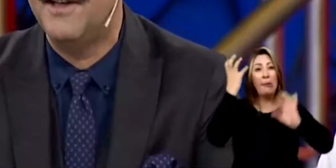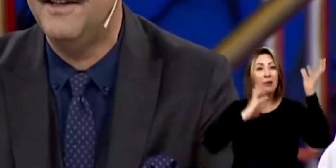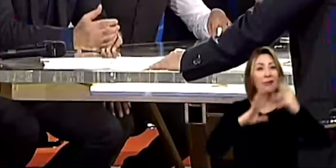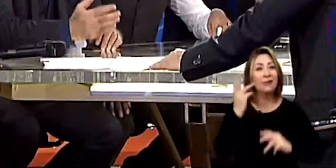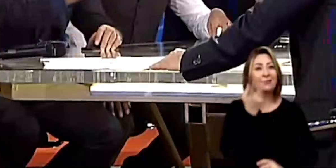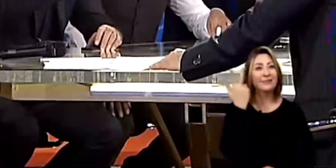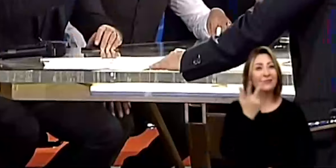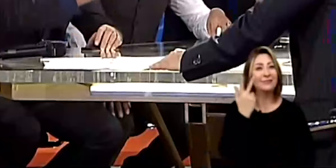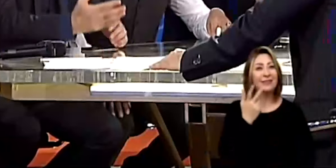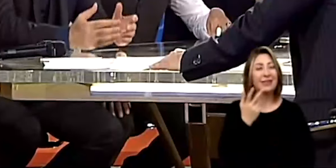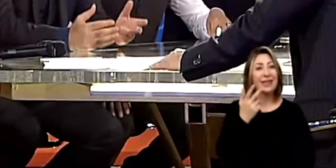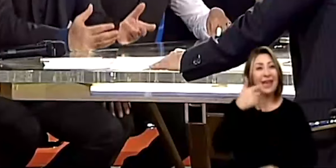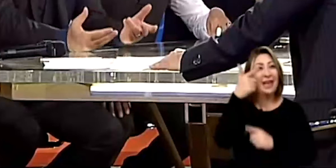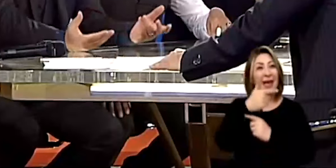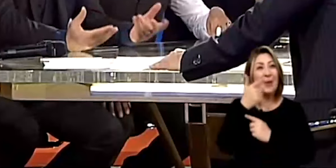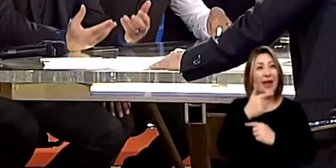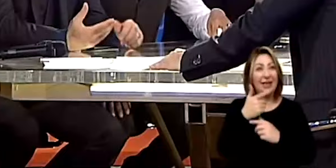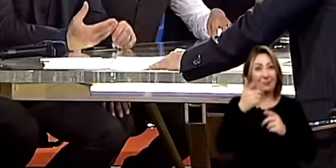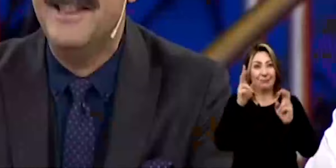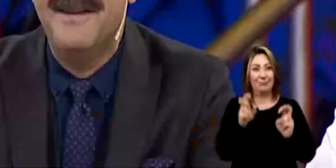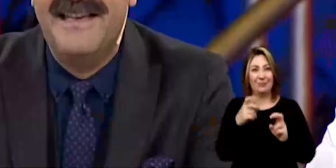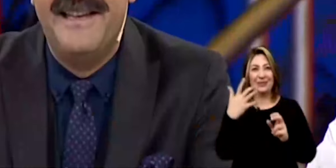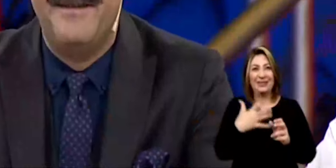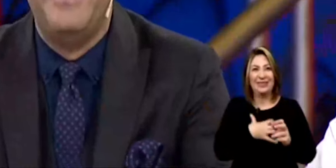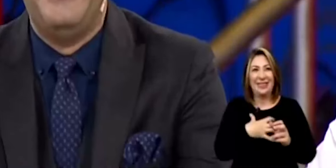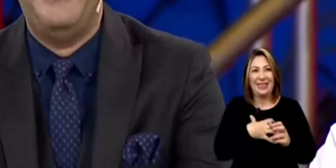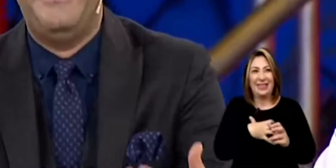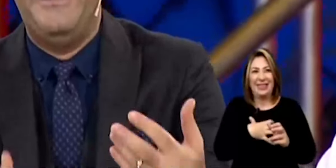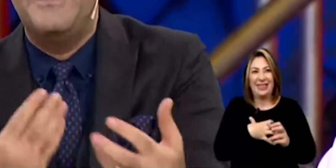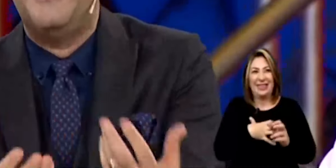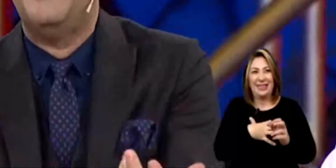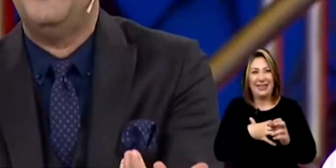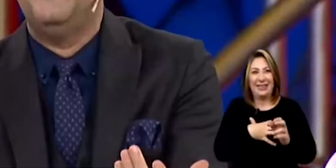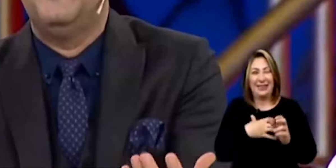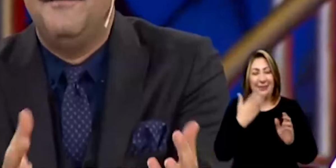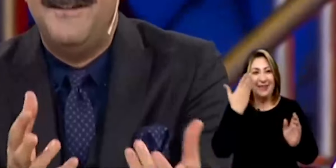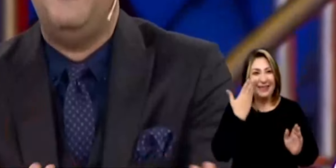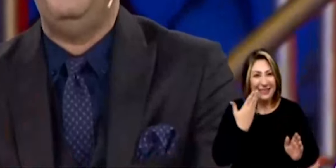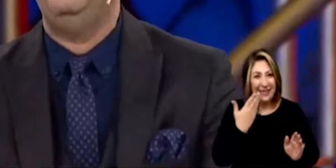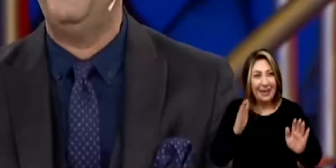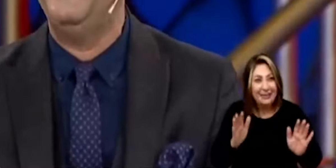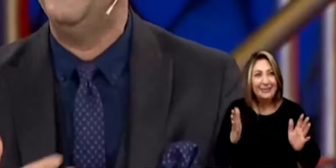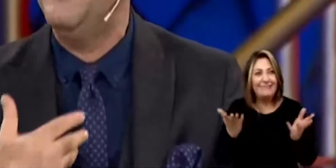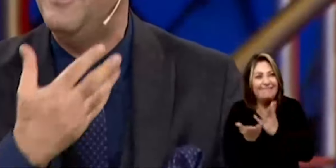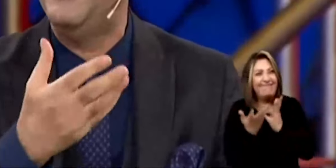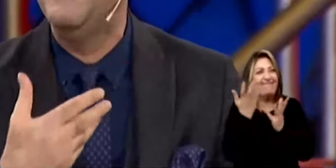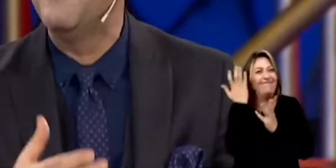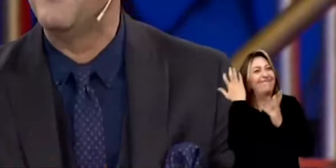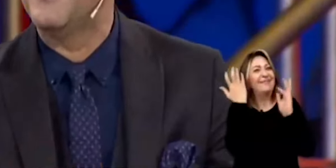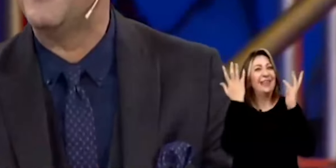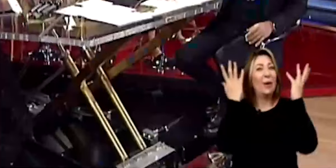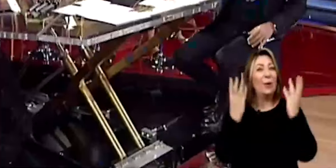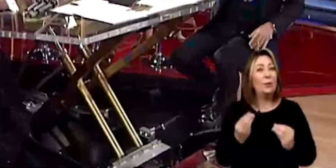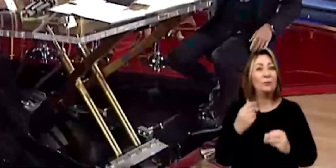tarafa giderdi. Mesela işte kameranın önünde hani kendimi izlerken şey olurdum. Ya ulan falan hani böyle.